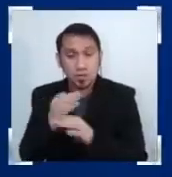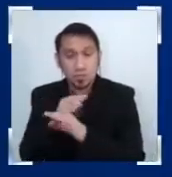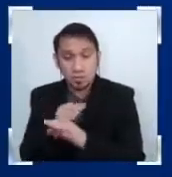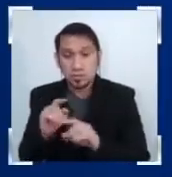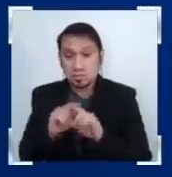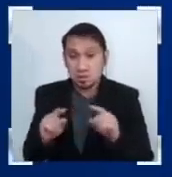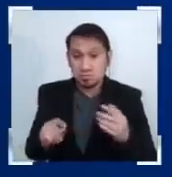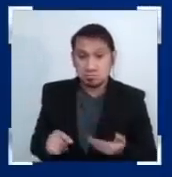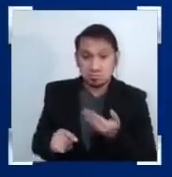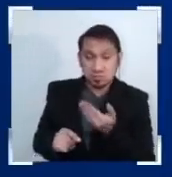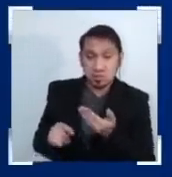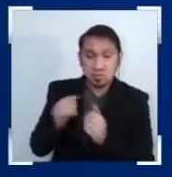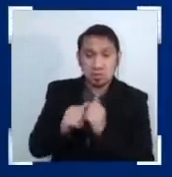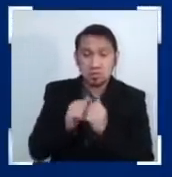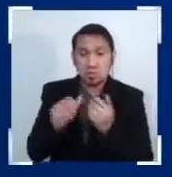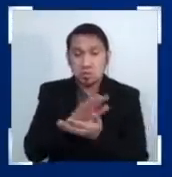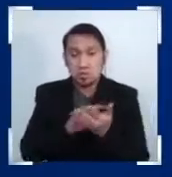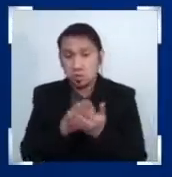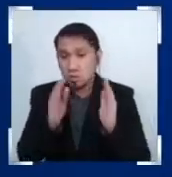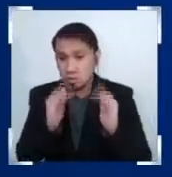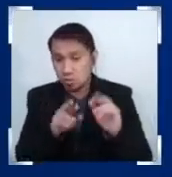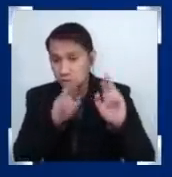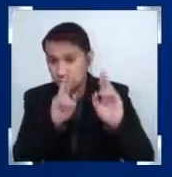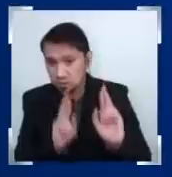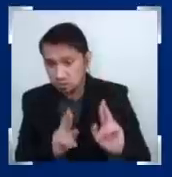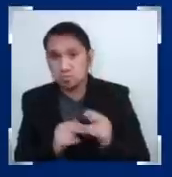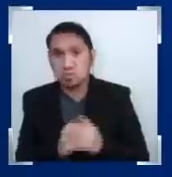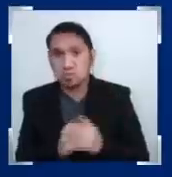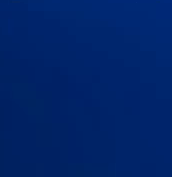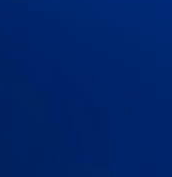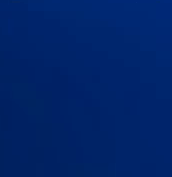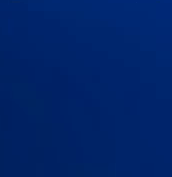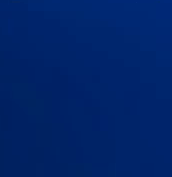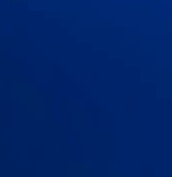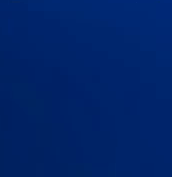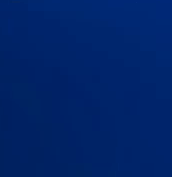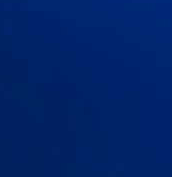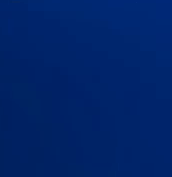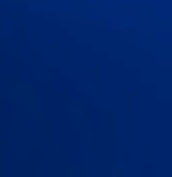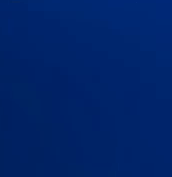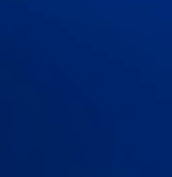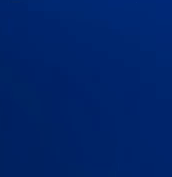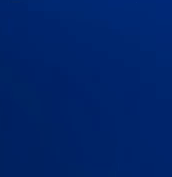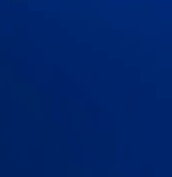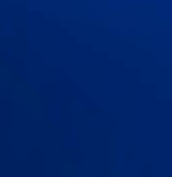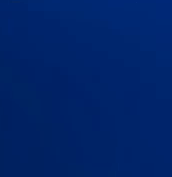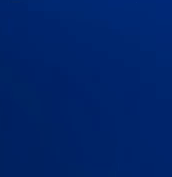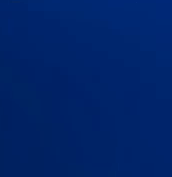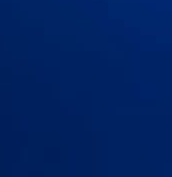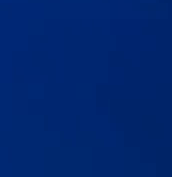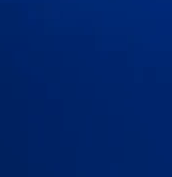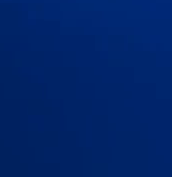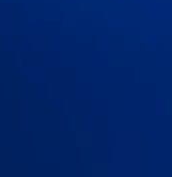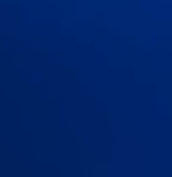nuisance o panggulo lamang, sana raw respetuhin ng mga nasa likod ng mga ito ang karapatan ng mga Pilipino na magdesisyon para sa kanilang mga